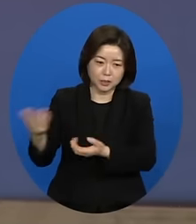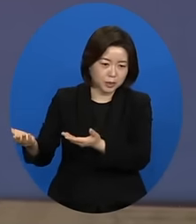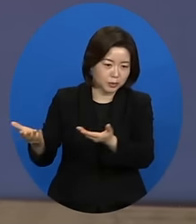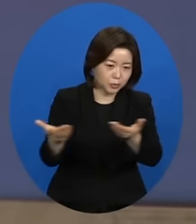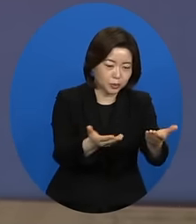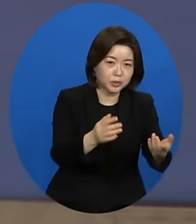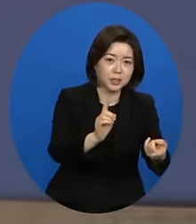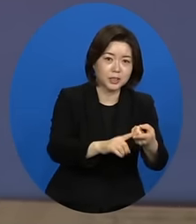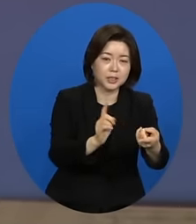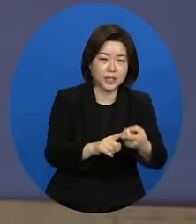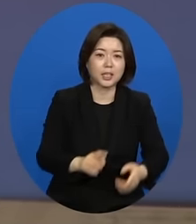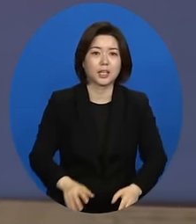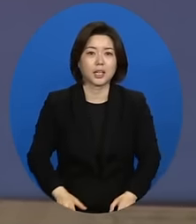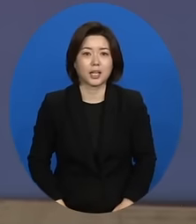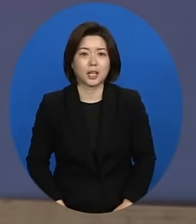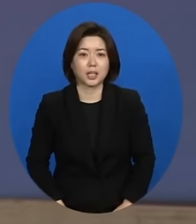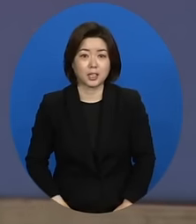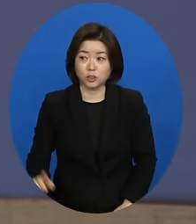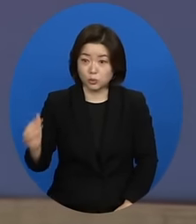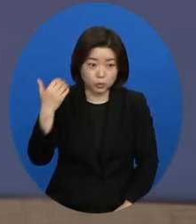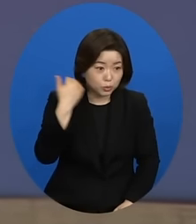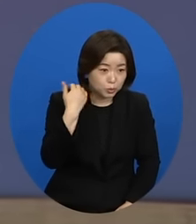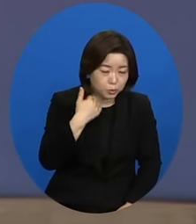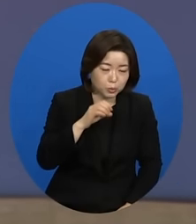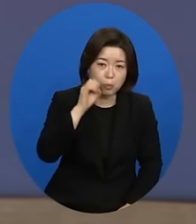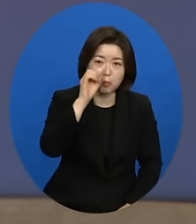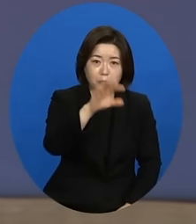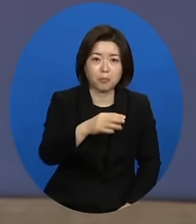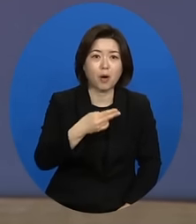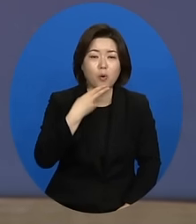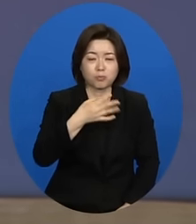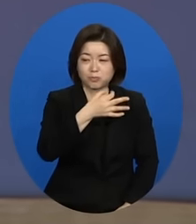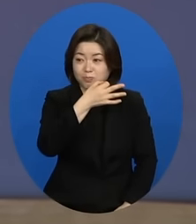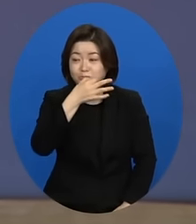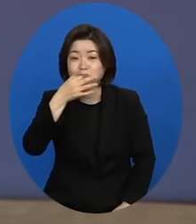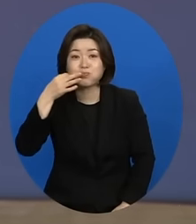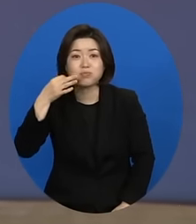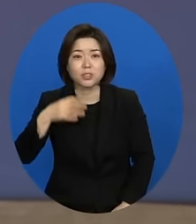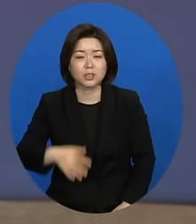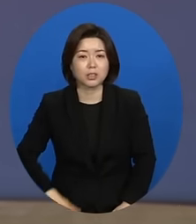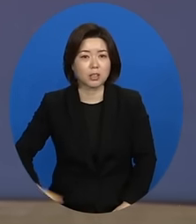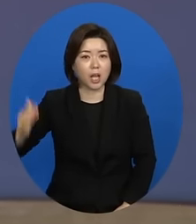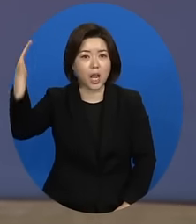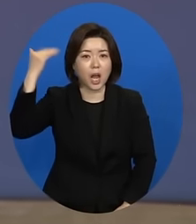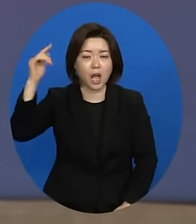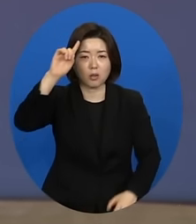주었는지에 대하여 아무도 말하지 않고 있는 한국.